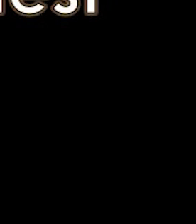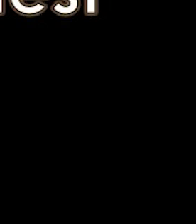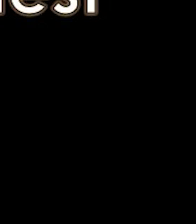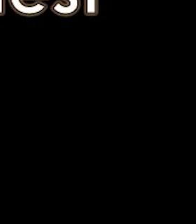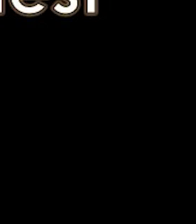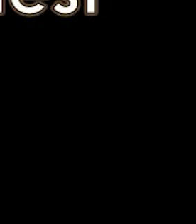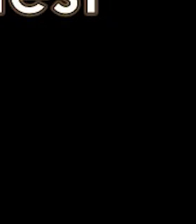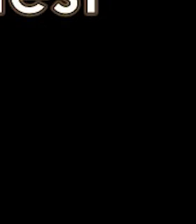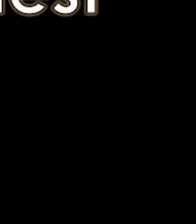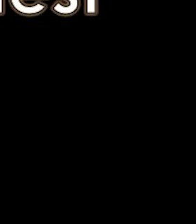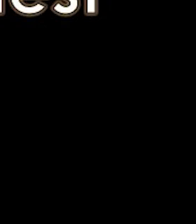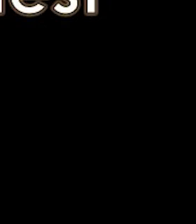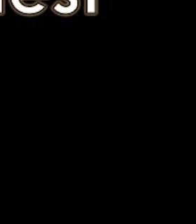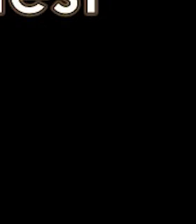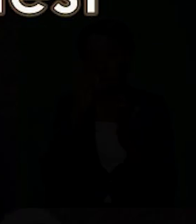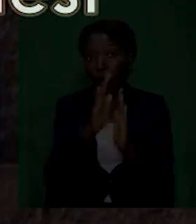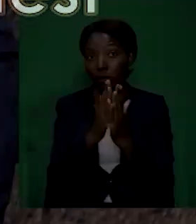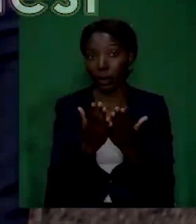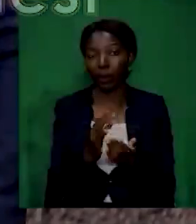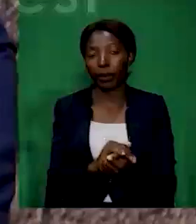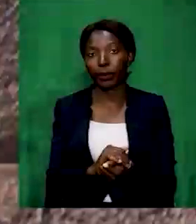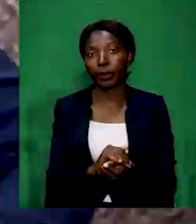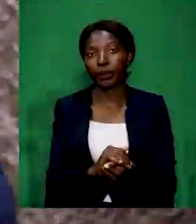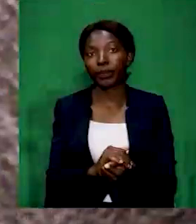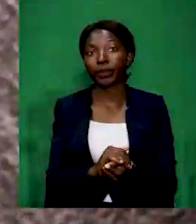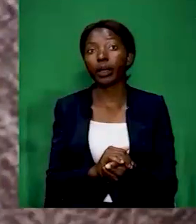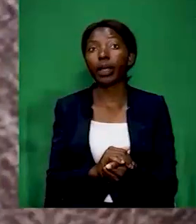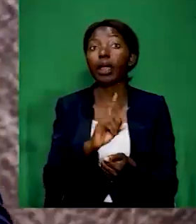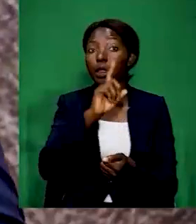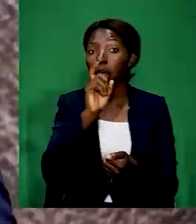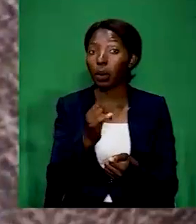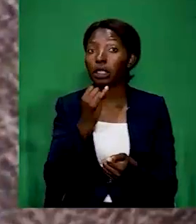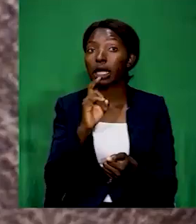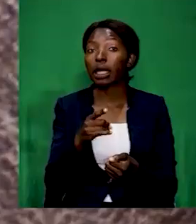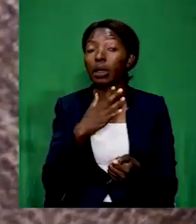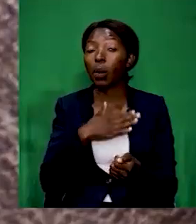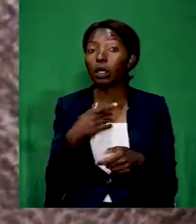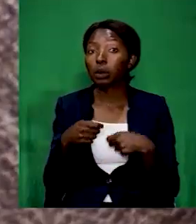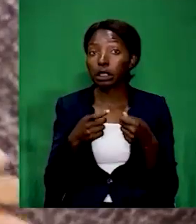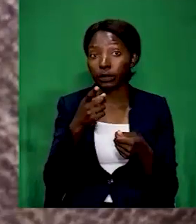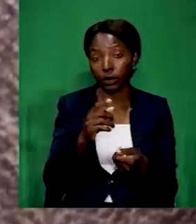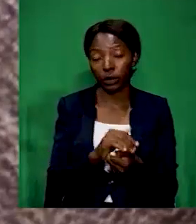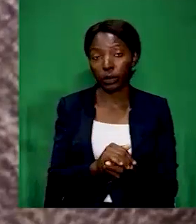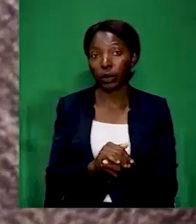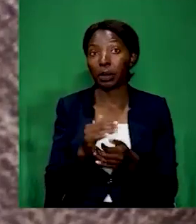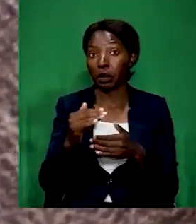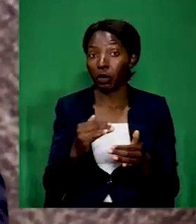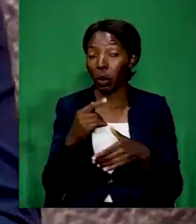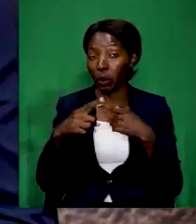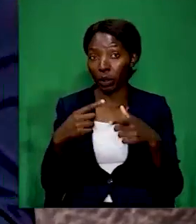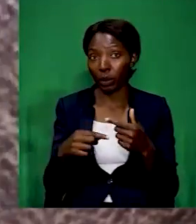here? Mwari akomborere kuverengwa kweshoko rake. Pati mubvunzo wandoda kukasika kubvunza tisati tapinda